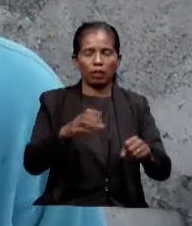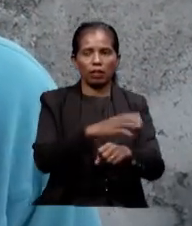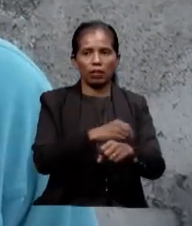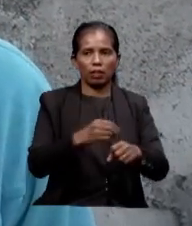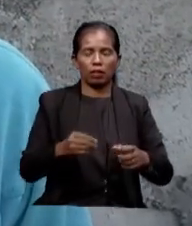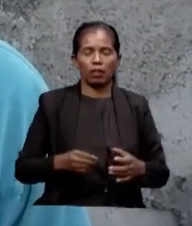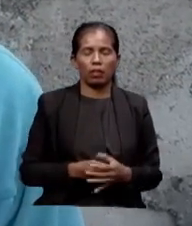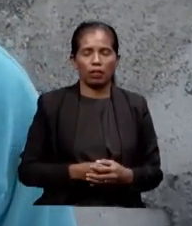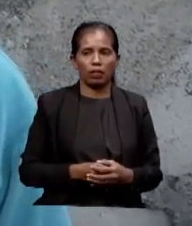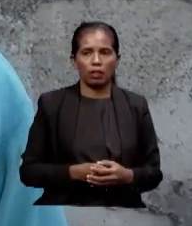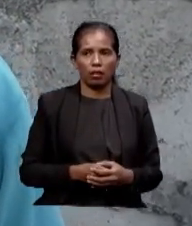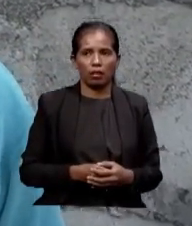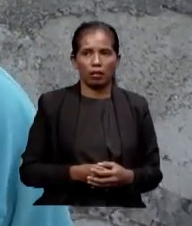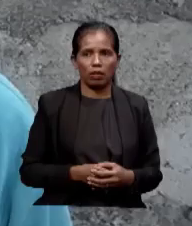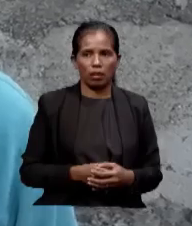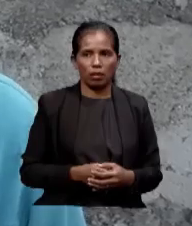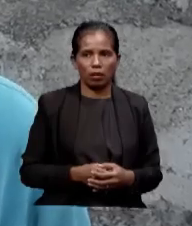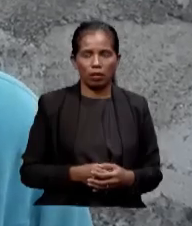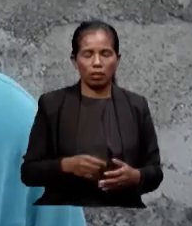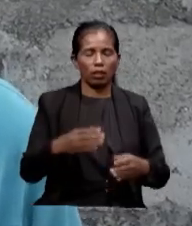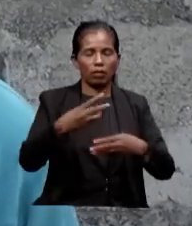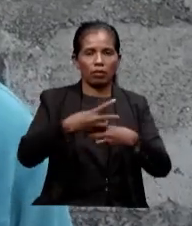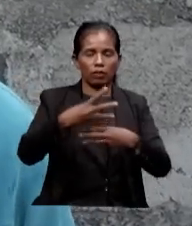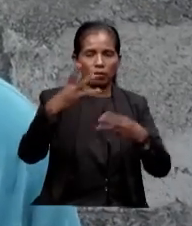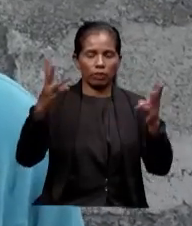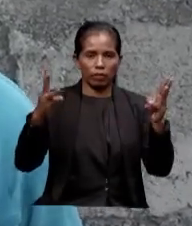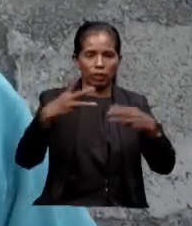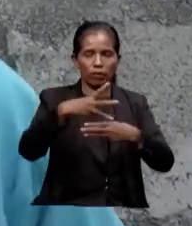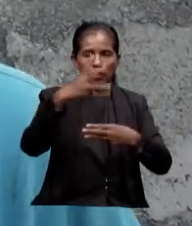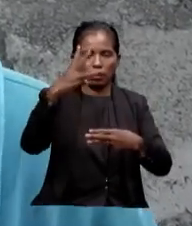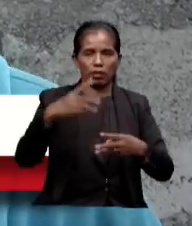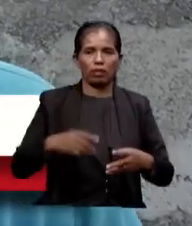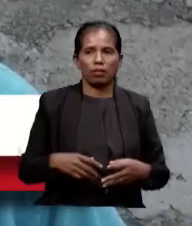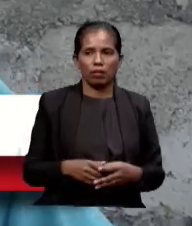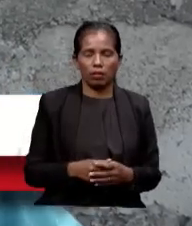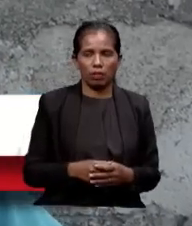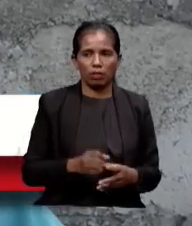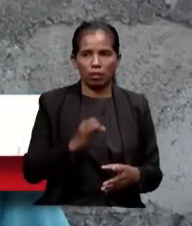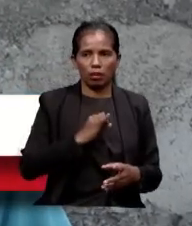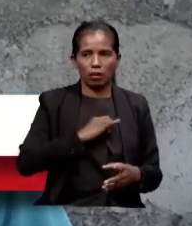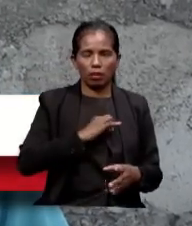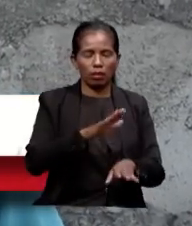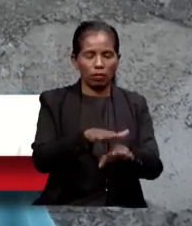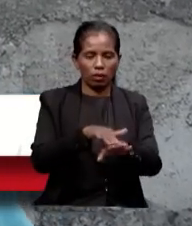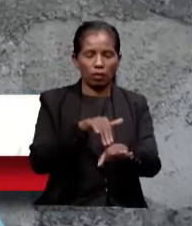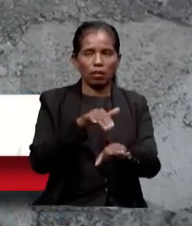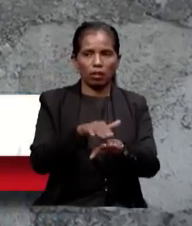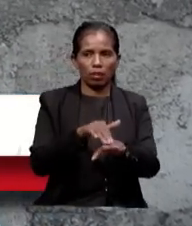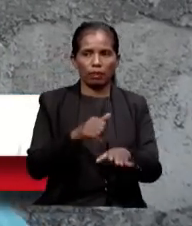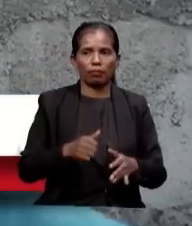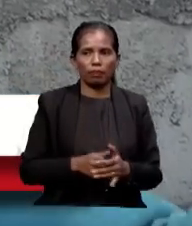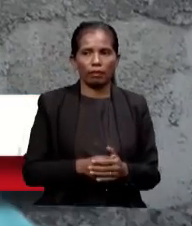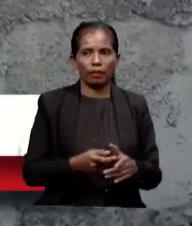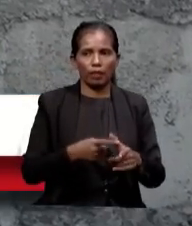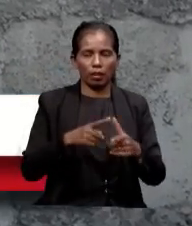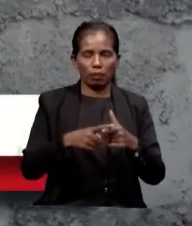ne tamba be vidru kang latot liu to awat liu sine au nenek det sa nenek det dipes